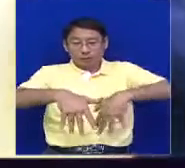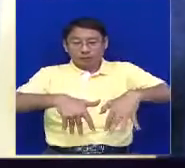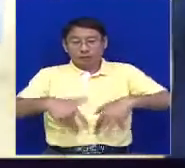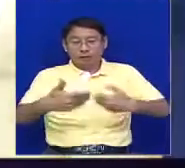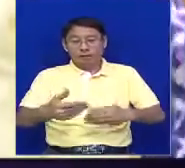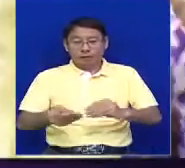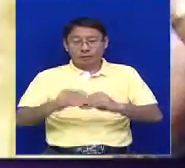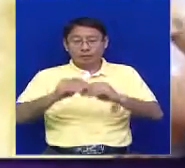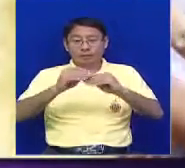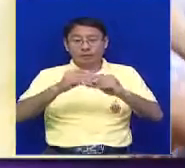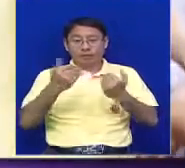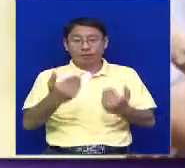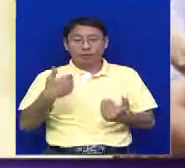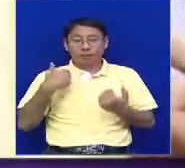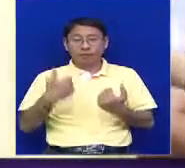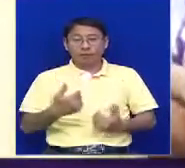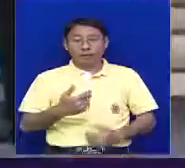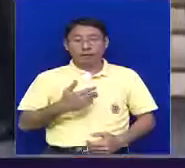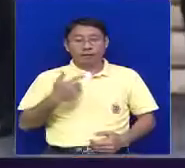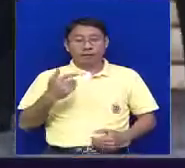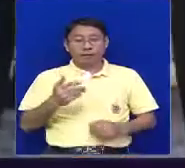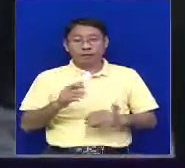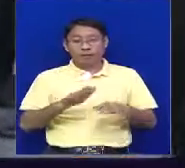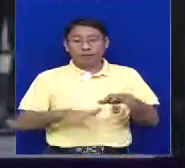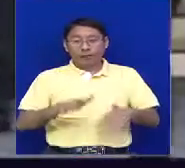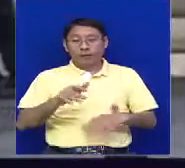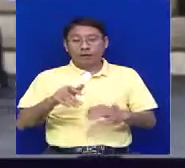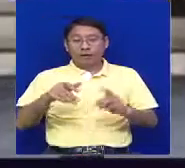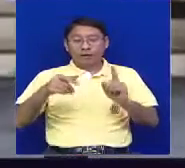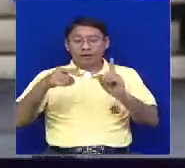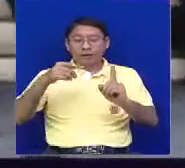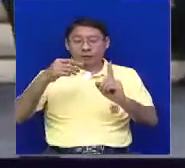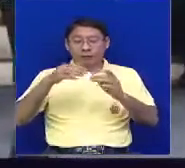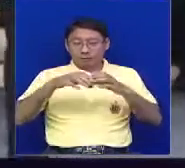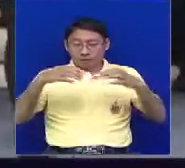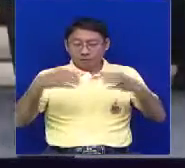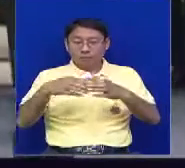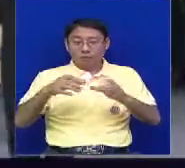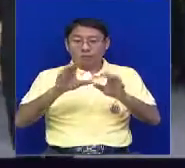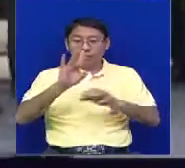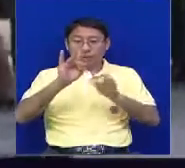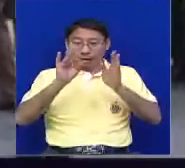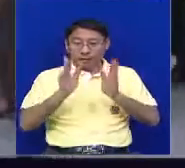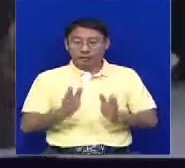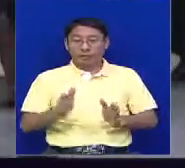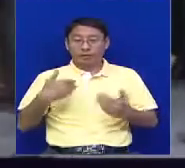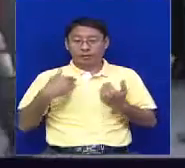พิ่มมาก็ไม่ได้มากเท่าไหร่จนตกอกตกใจนะเพิ่มมา1หมู่เขาบอกว่าประมาณ8คนแต่ว่